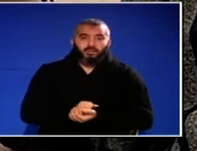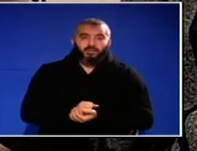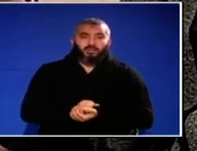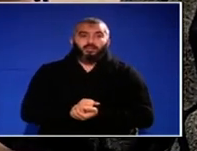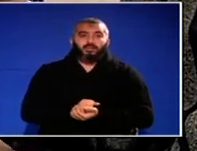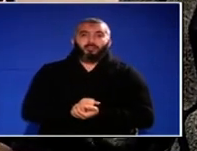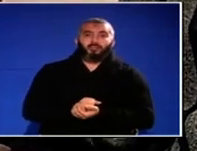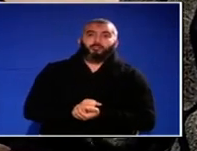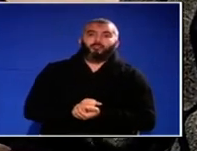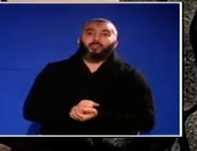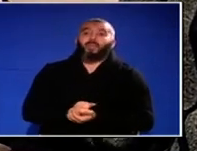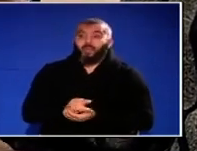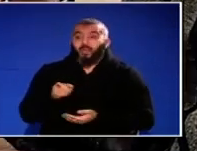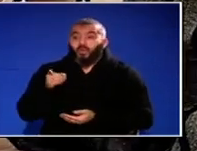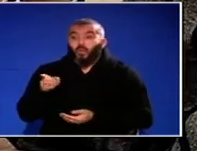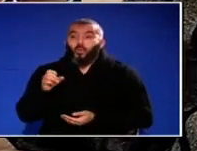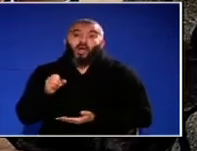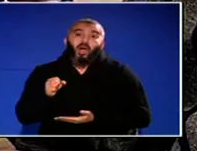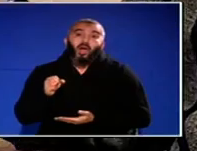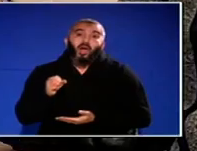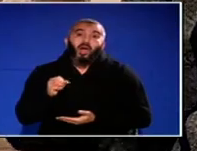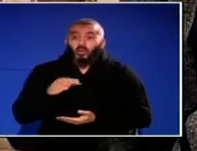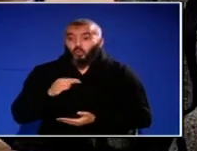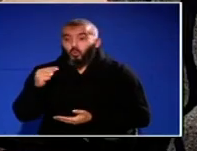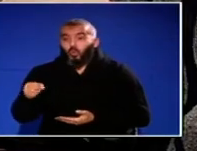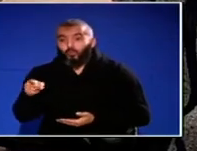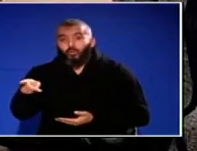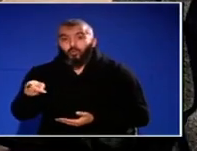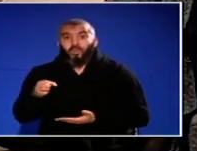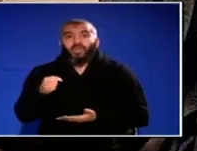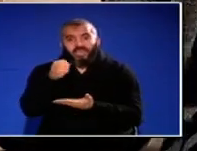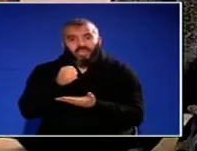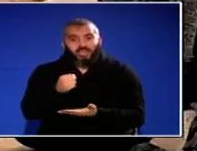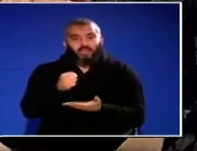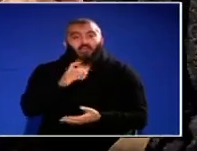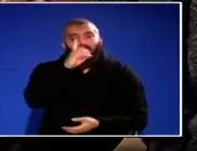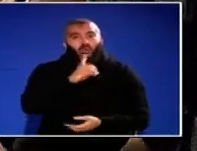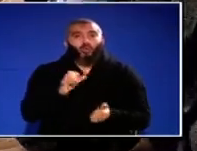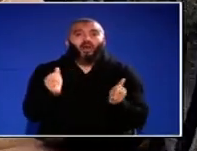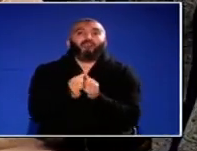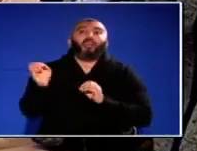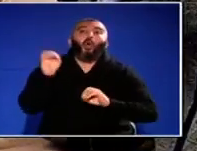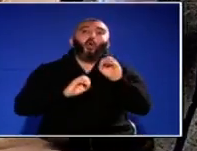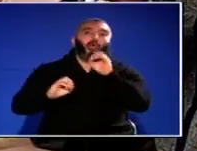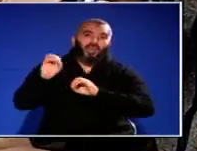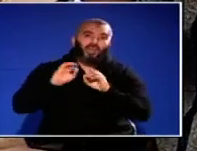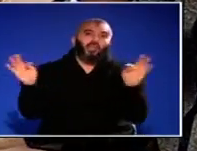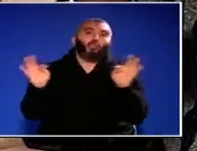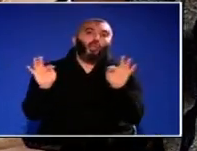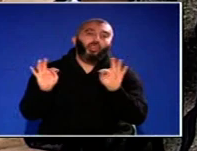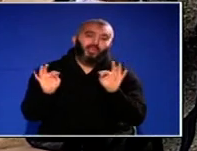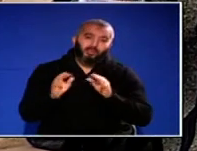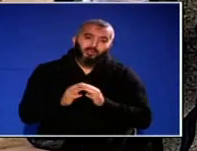الحفيد يرث مع أعمامه وعماته، يعني يعطوه الحق في الإرث، ولكن هذا الحق هذا